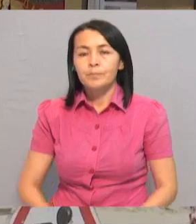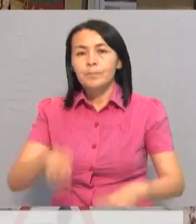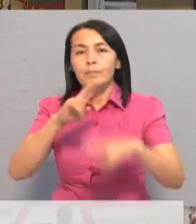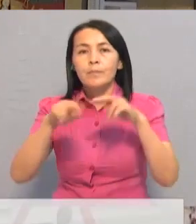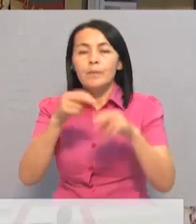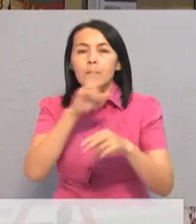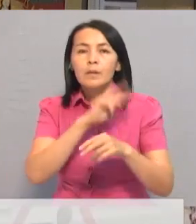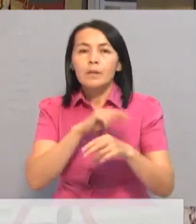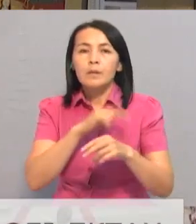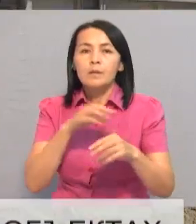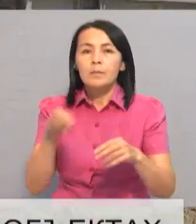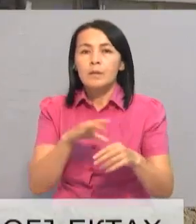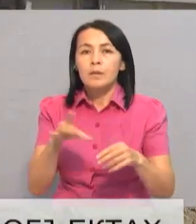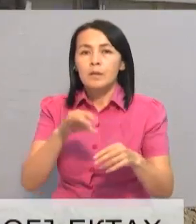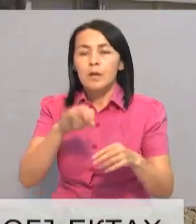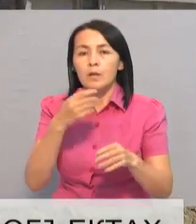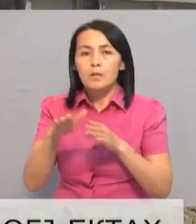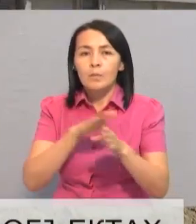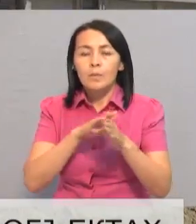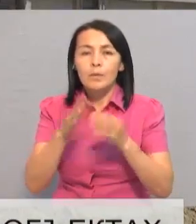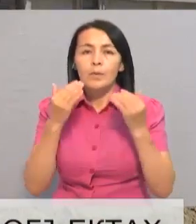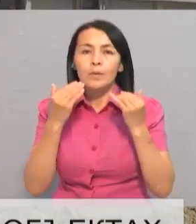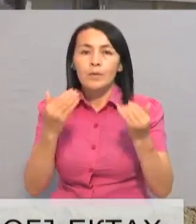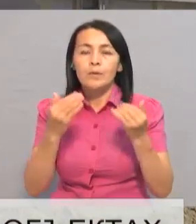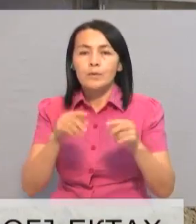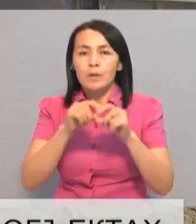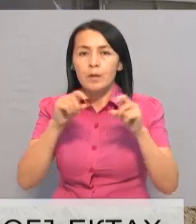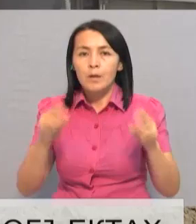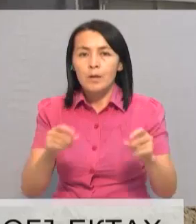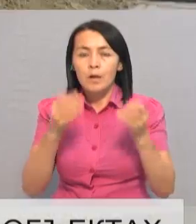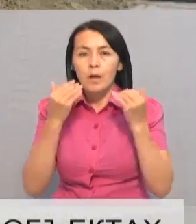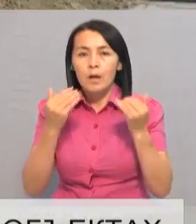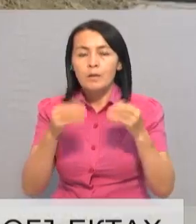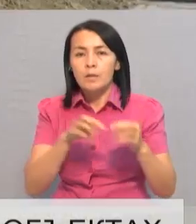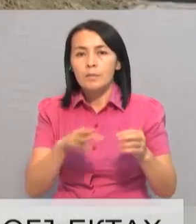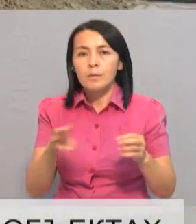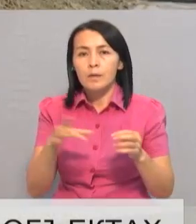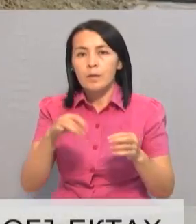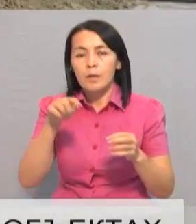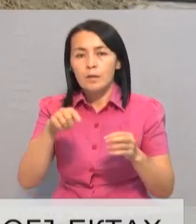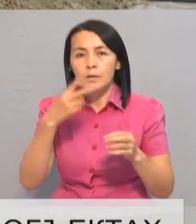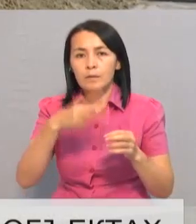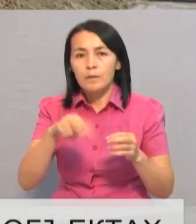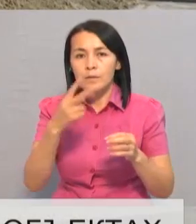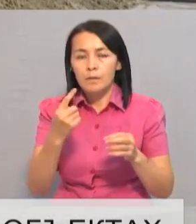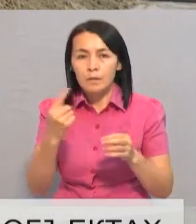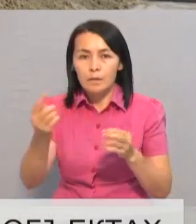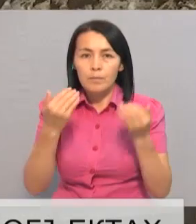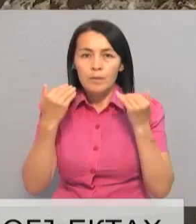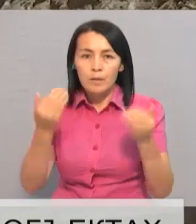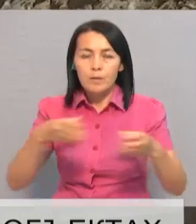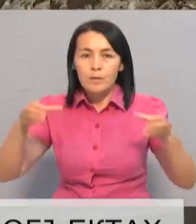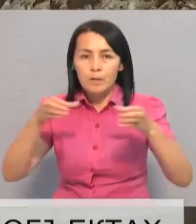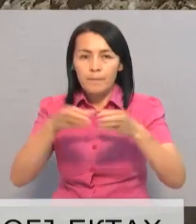Строительные работы в микрорайоне Ак-Жайык идет полным ходом. Протяженность канализационной системы в микрорайоне составляет 22 километра.